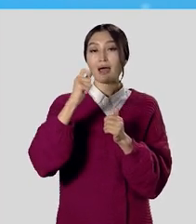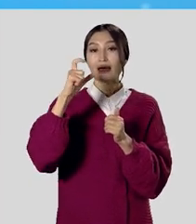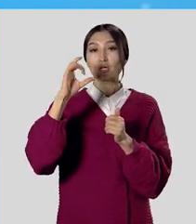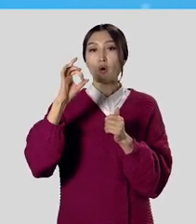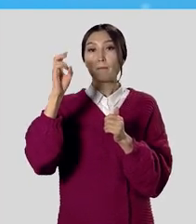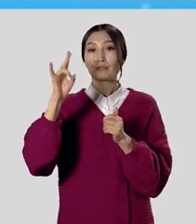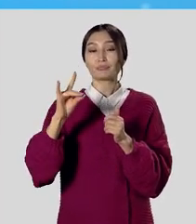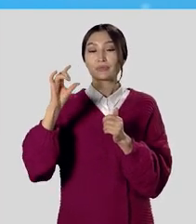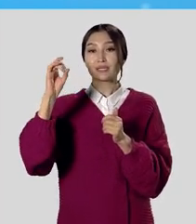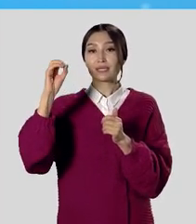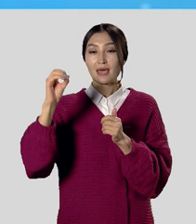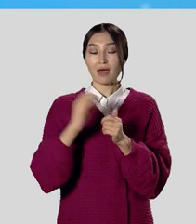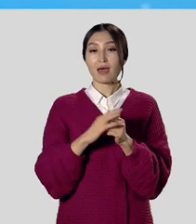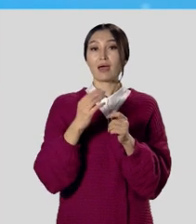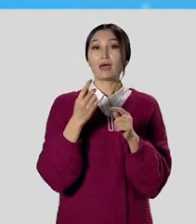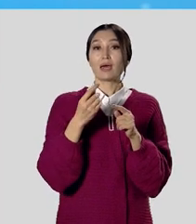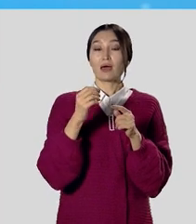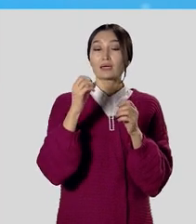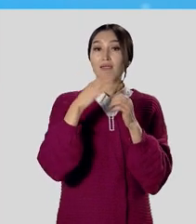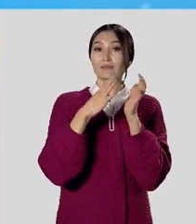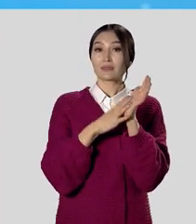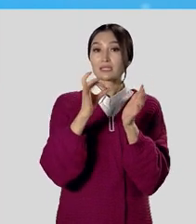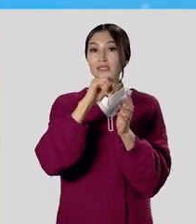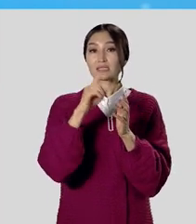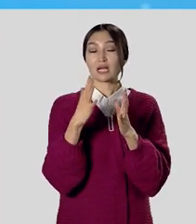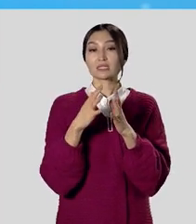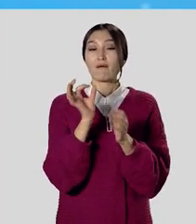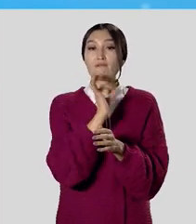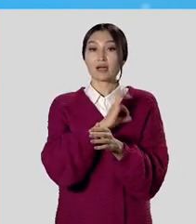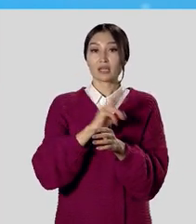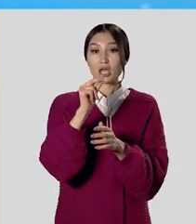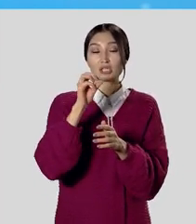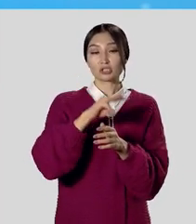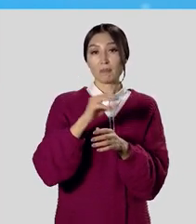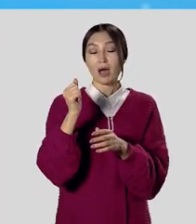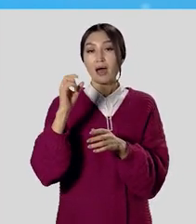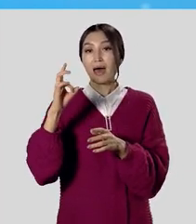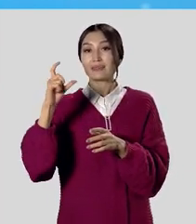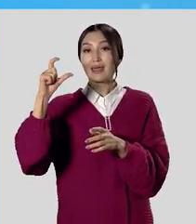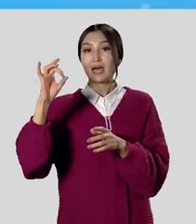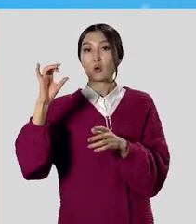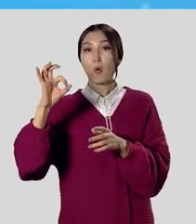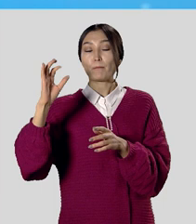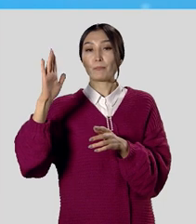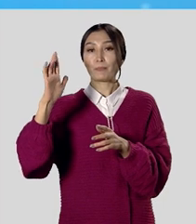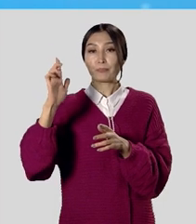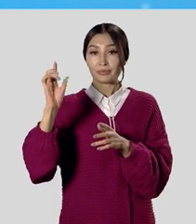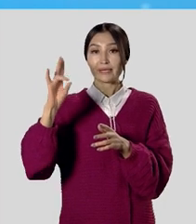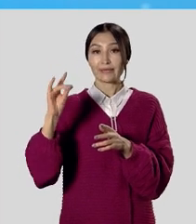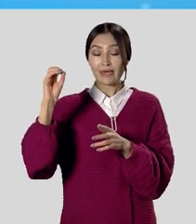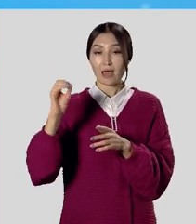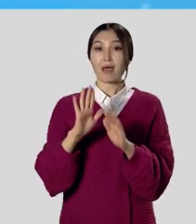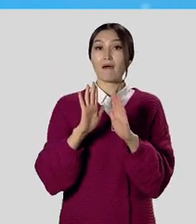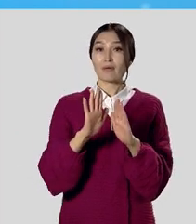глюкозы энергетически в 19 раз выгоднее, чем анаэробное. В этом процессе